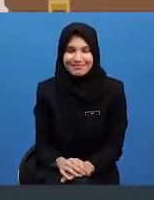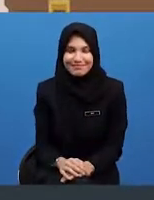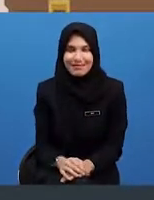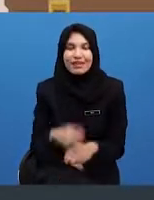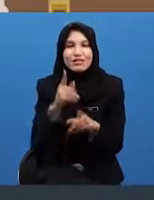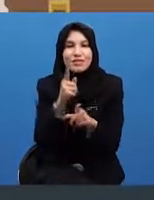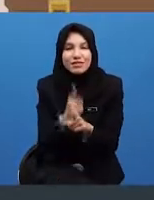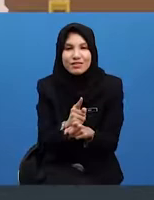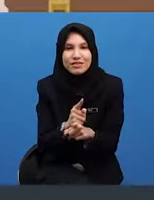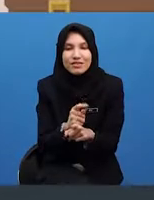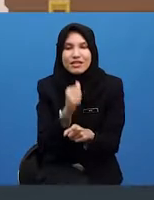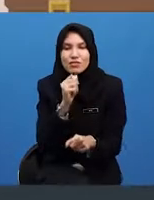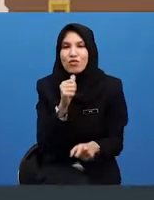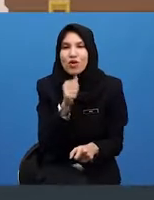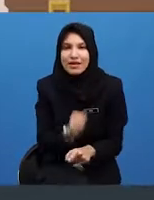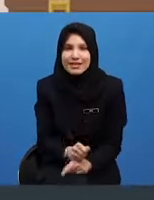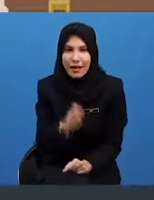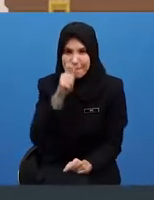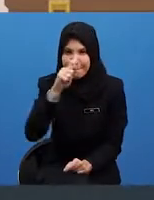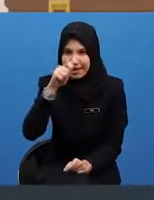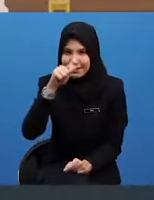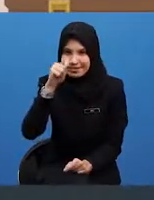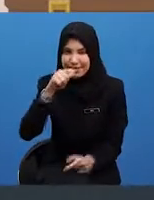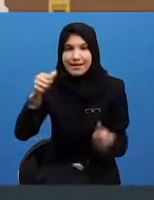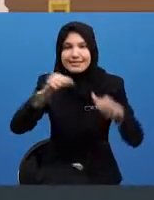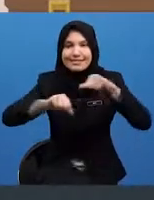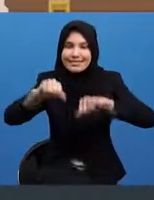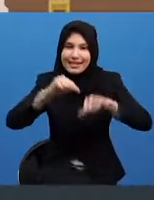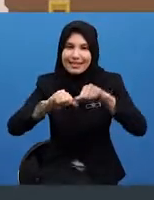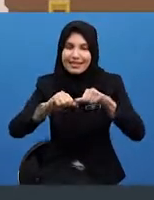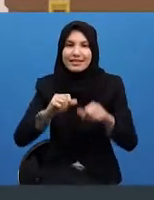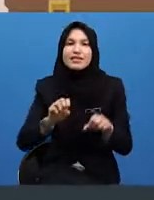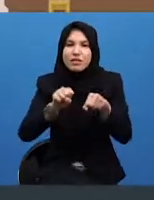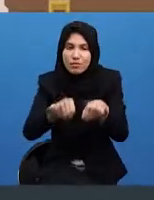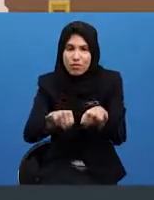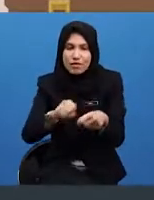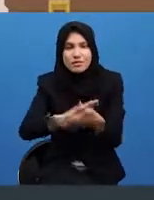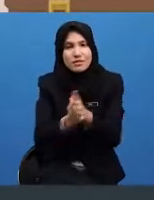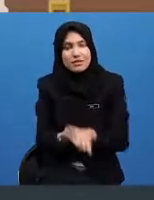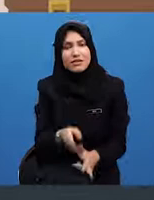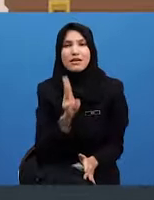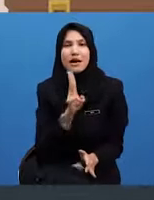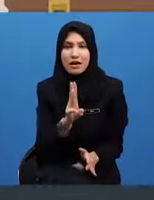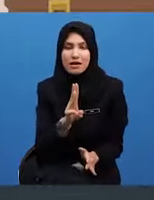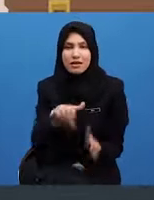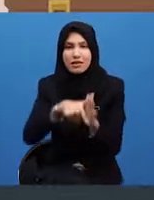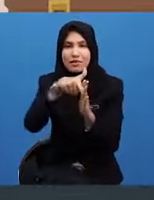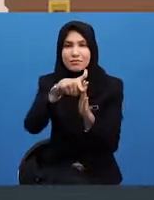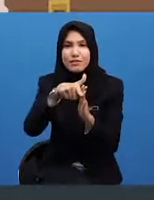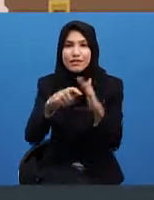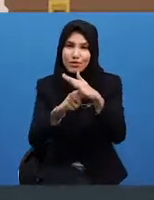Sebenarnya, ini bukan magic. Ini sains. Kita boleh menjadikan air lebih tumpat.